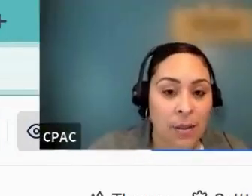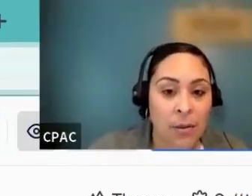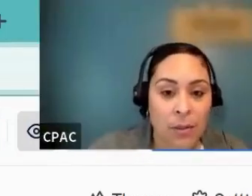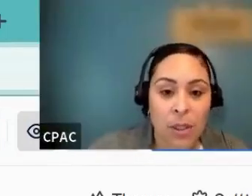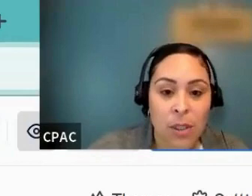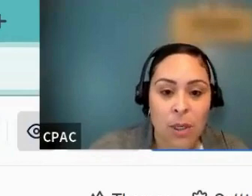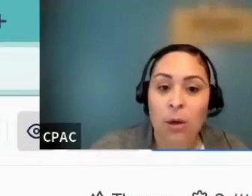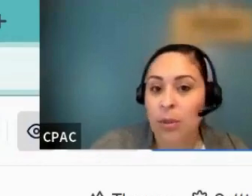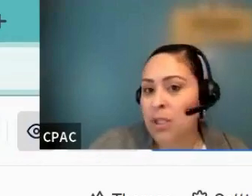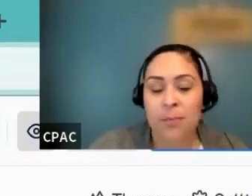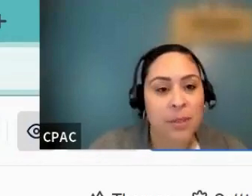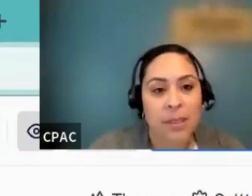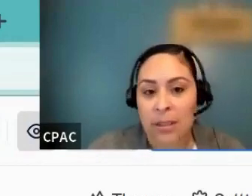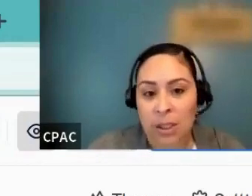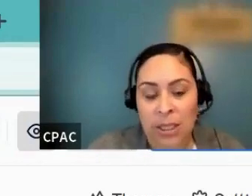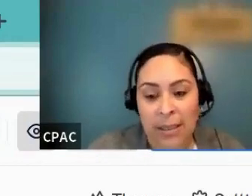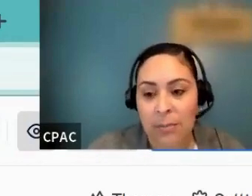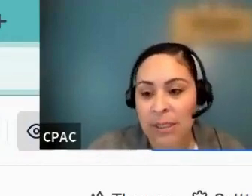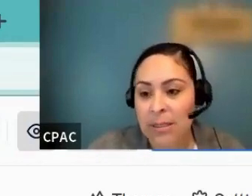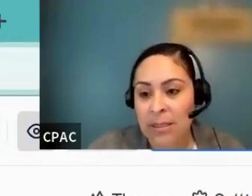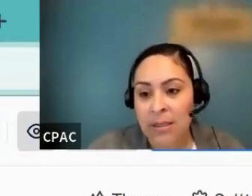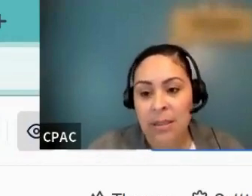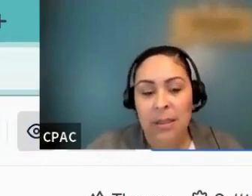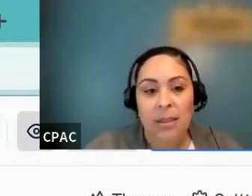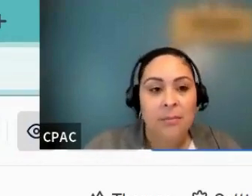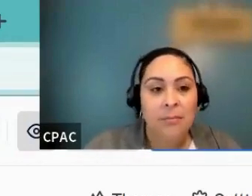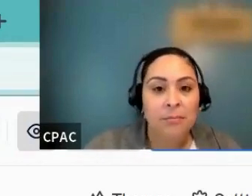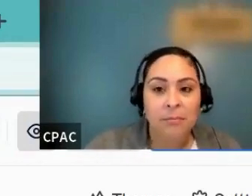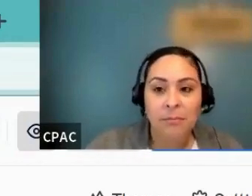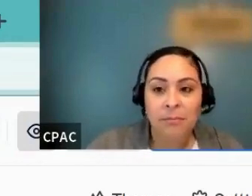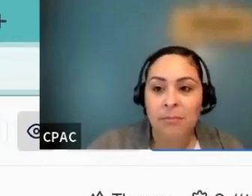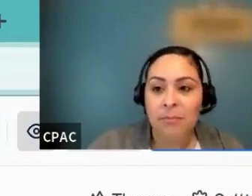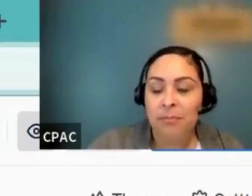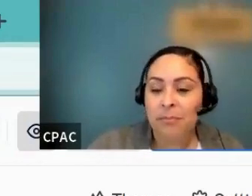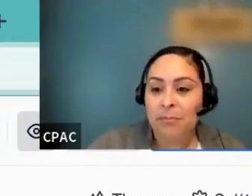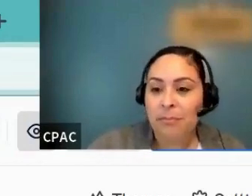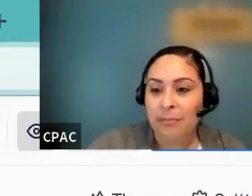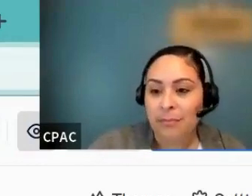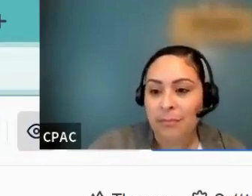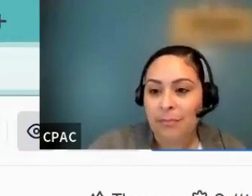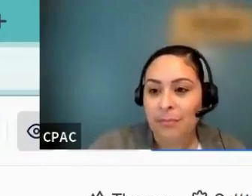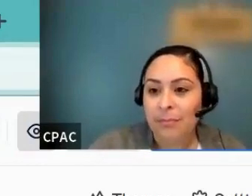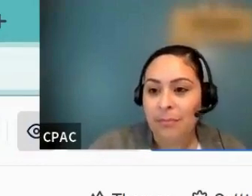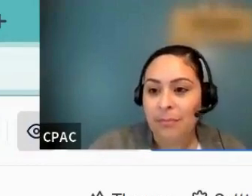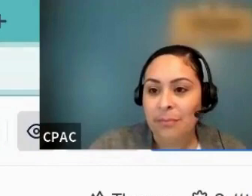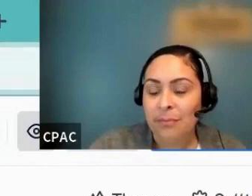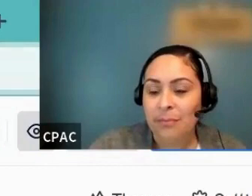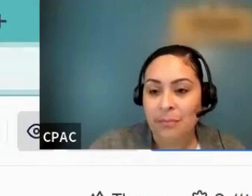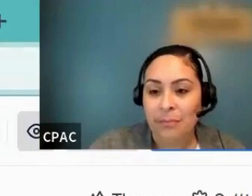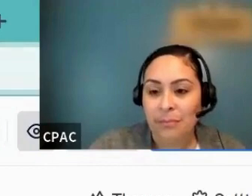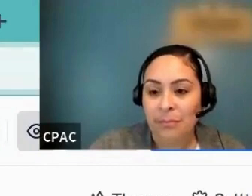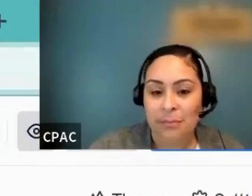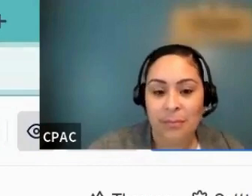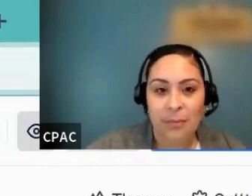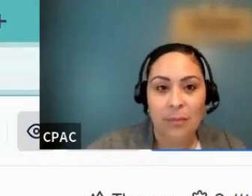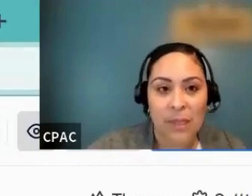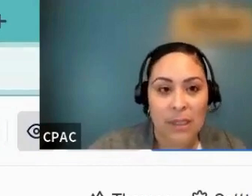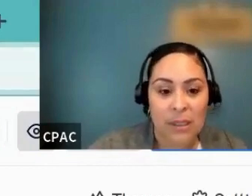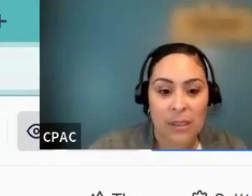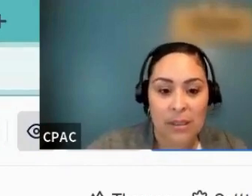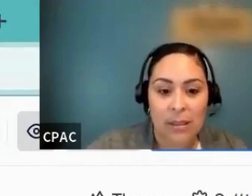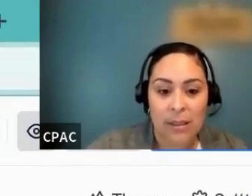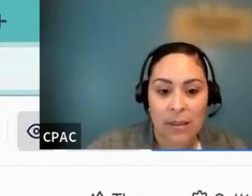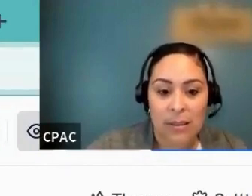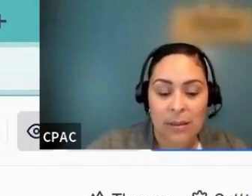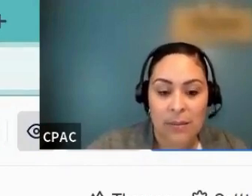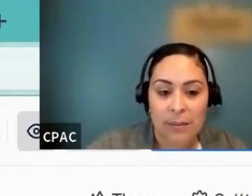接下来，你可以扫描这个二维码去回答这以下四方面的，一个就是